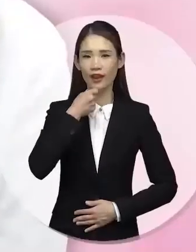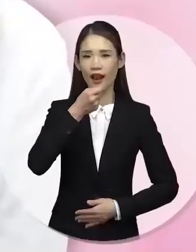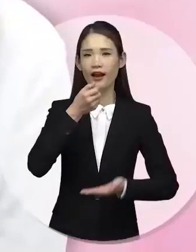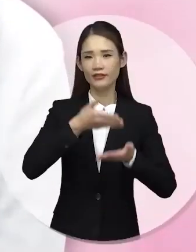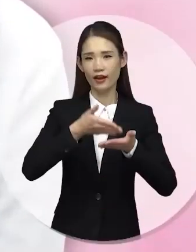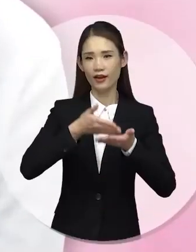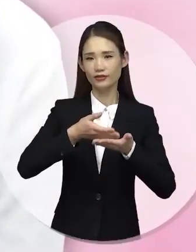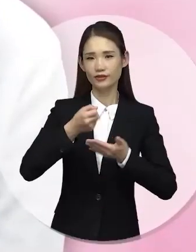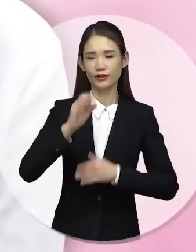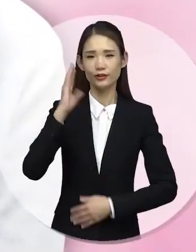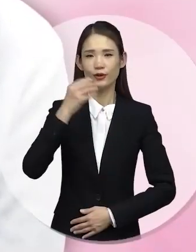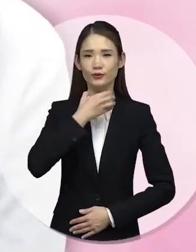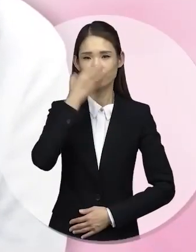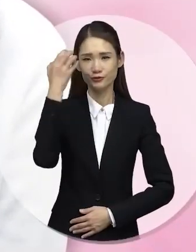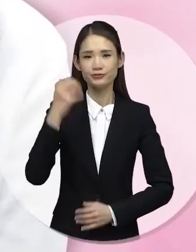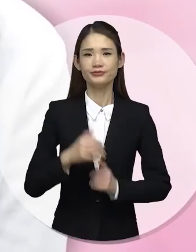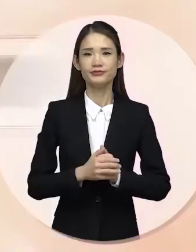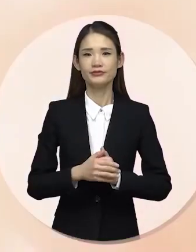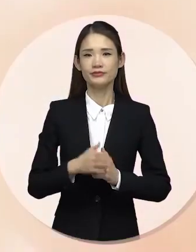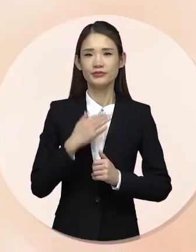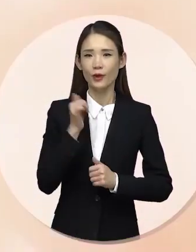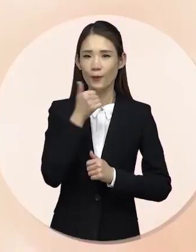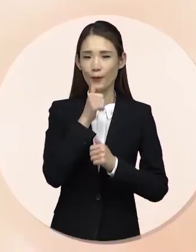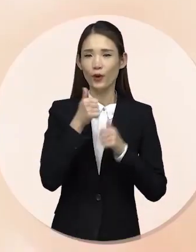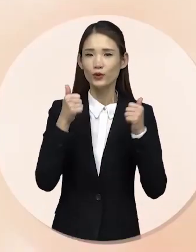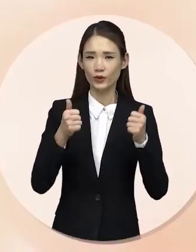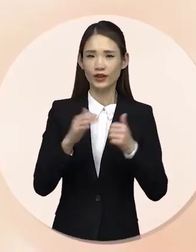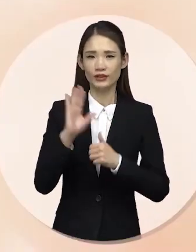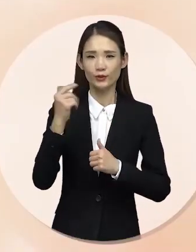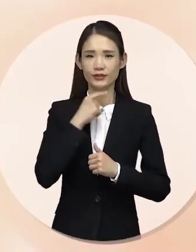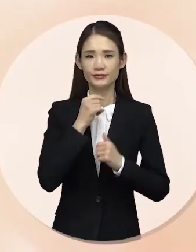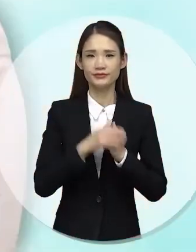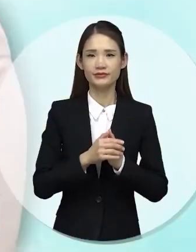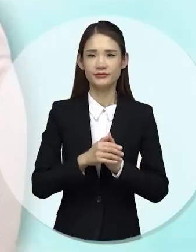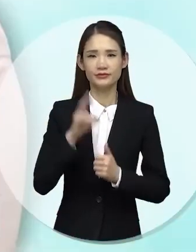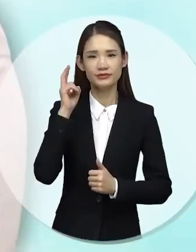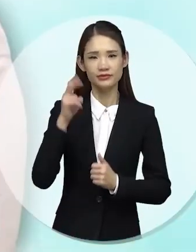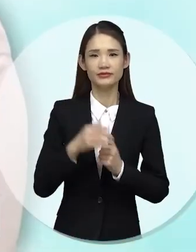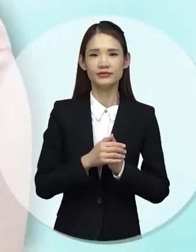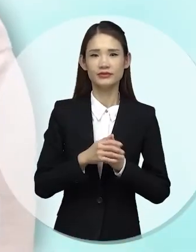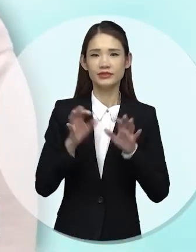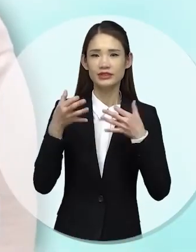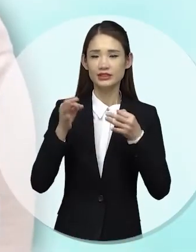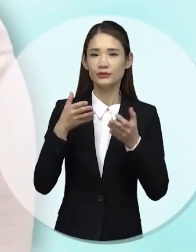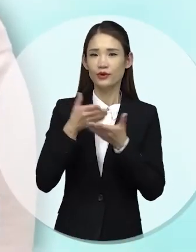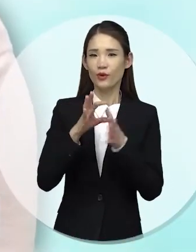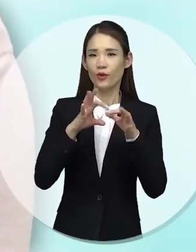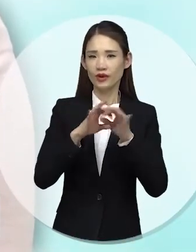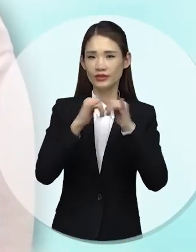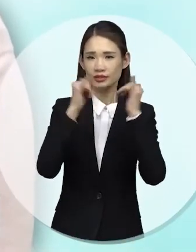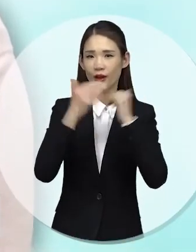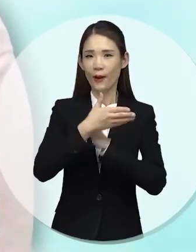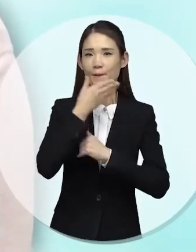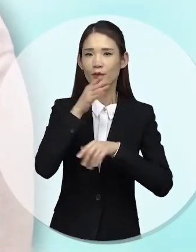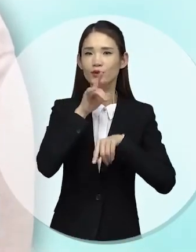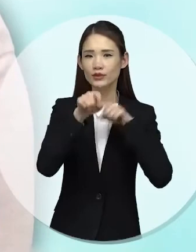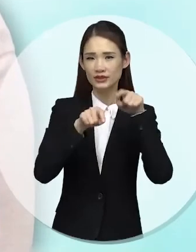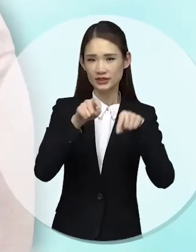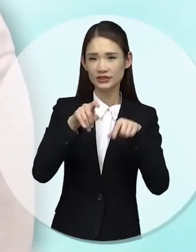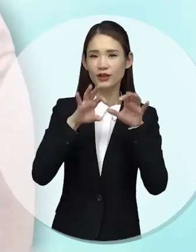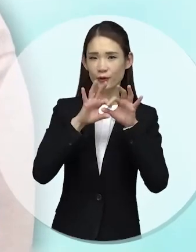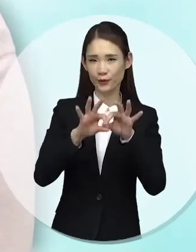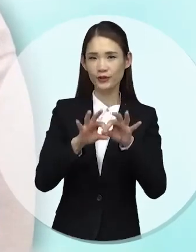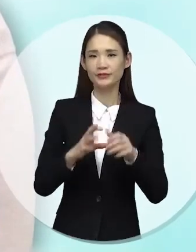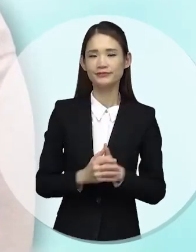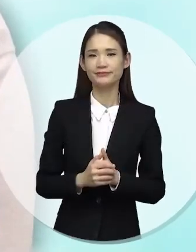저는 아나운서가 되는 게 꿈인데요. 직업은 변호사를 갖고 싶습니다. 아마도 금융 분야에서 사회복지를